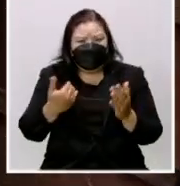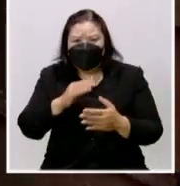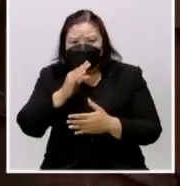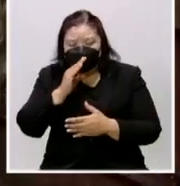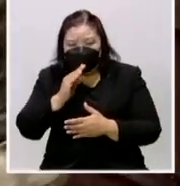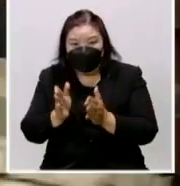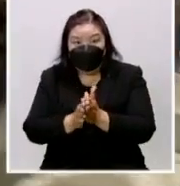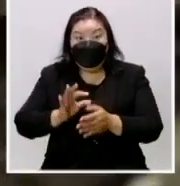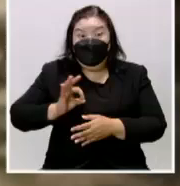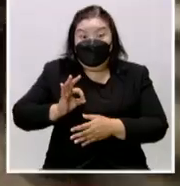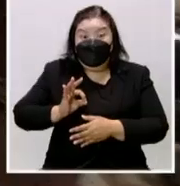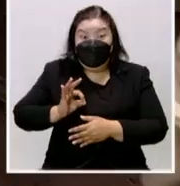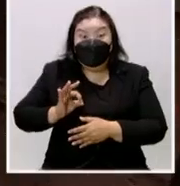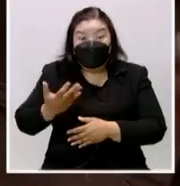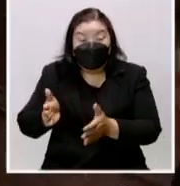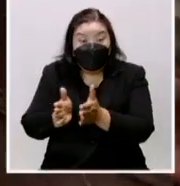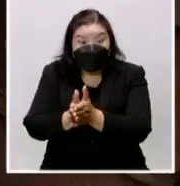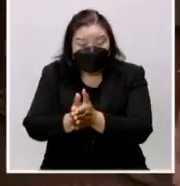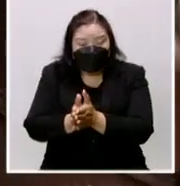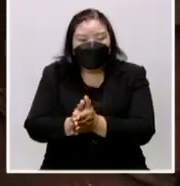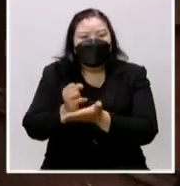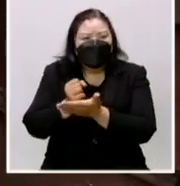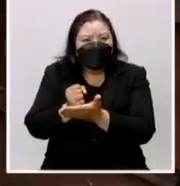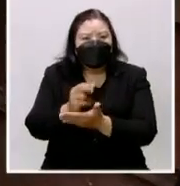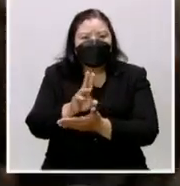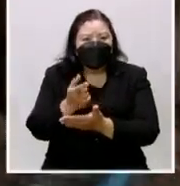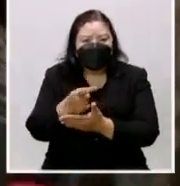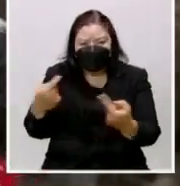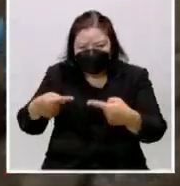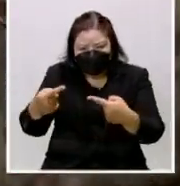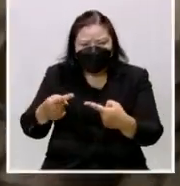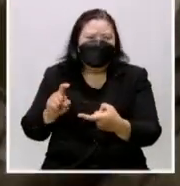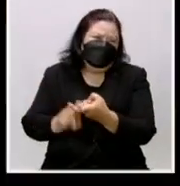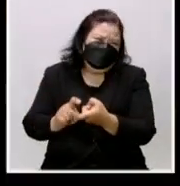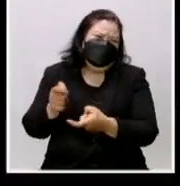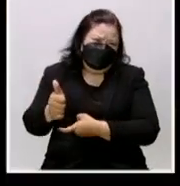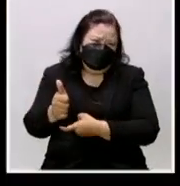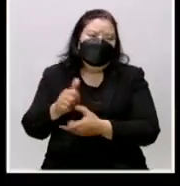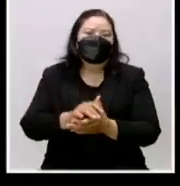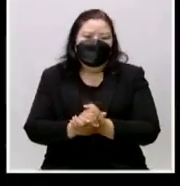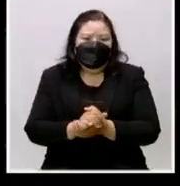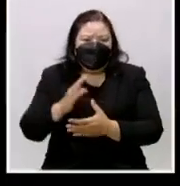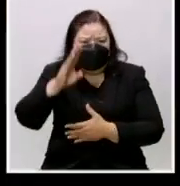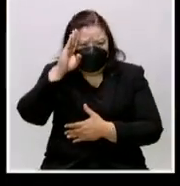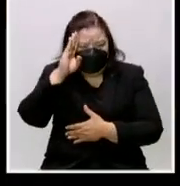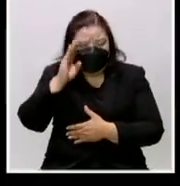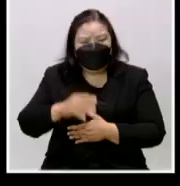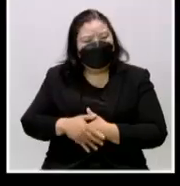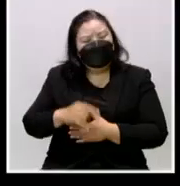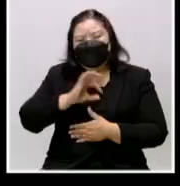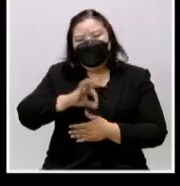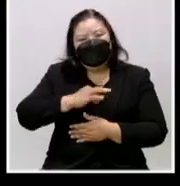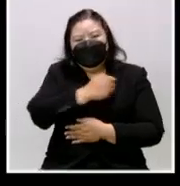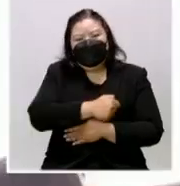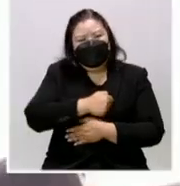โต้เท่านั้นที่สามารถปกป้องยูเครนจากรัสเซียได้ไม่ใช่การคว่ำบาตรใดๆนะคะขณะที่ทหารจำนวนมากของยูเครนก็รู้สึกผิดหวังในการด